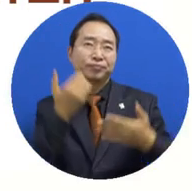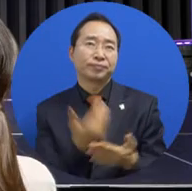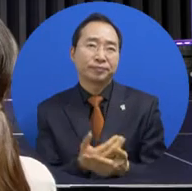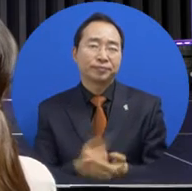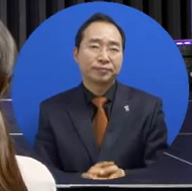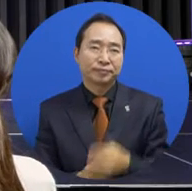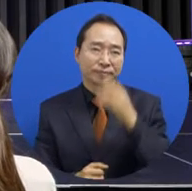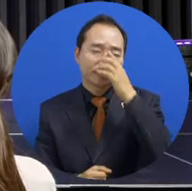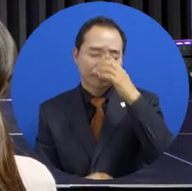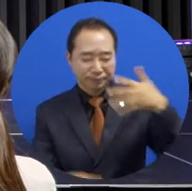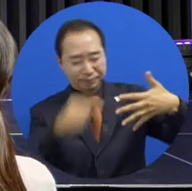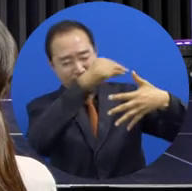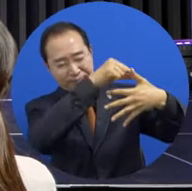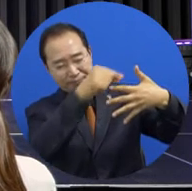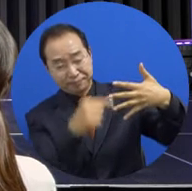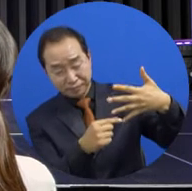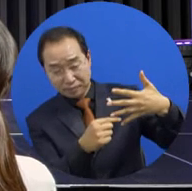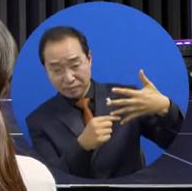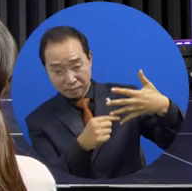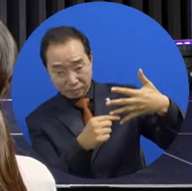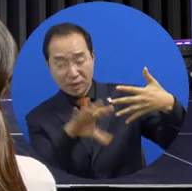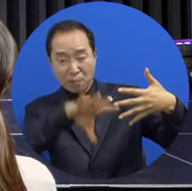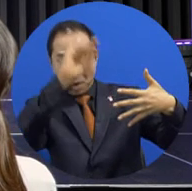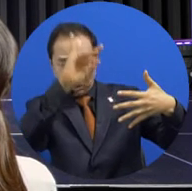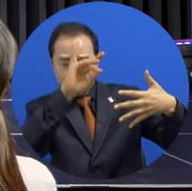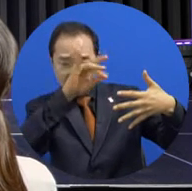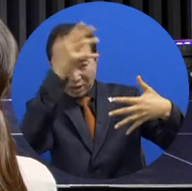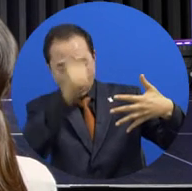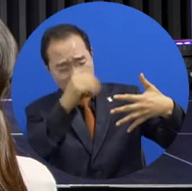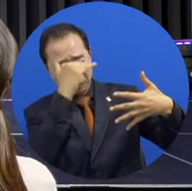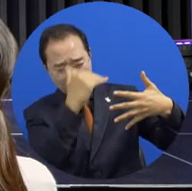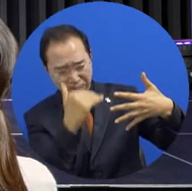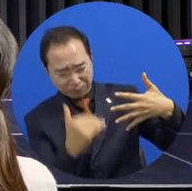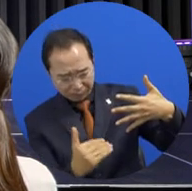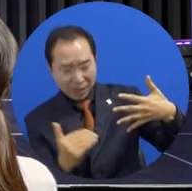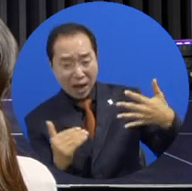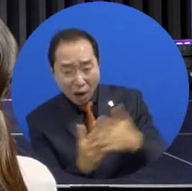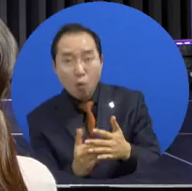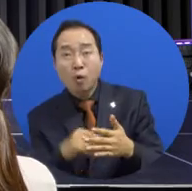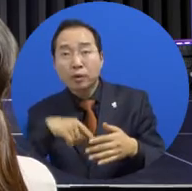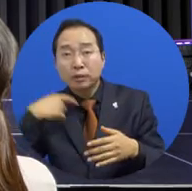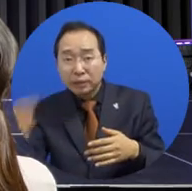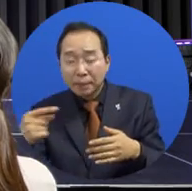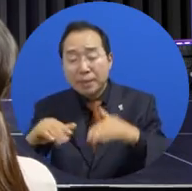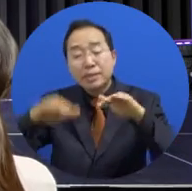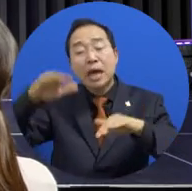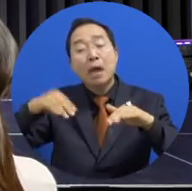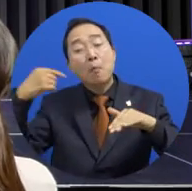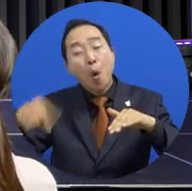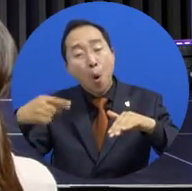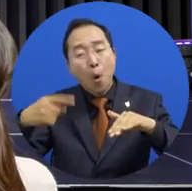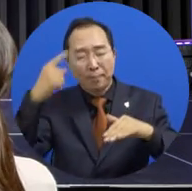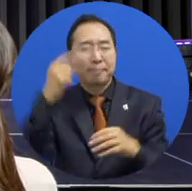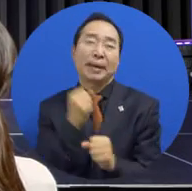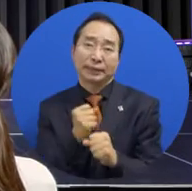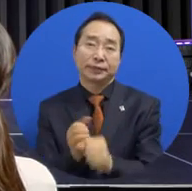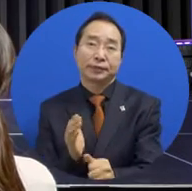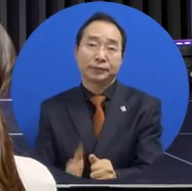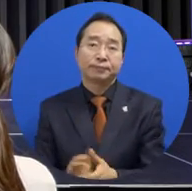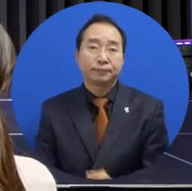됩니다. 차서를 부여하고 차이를 생성한다. 요거. 이거 외우기도 쉽죠.